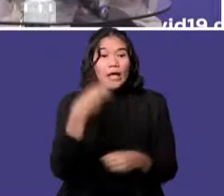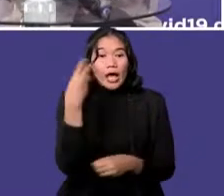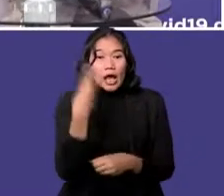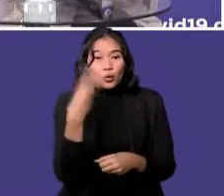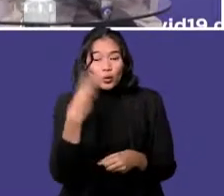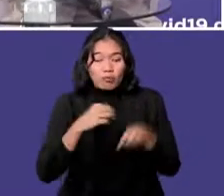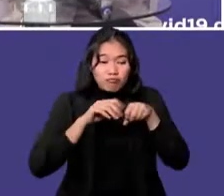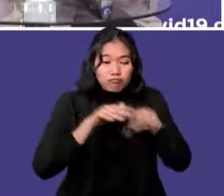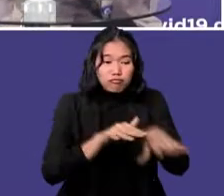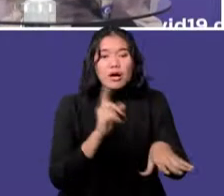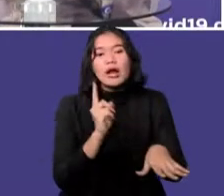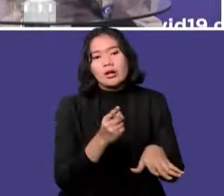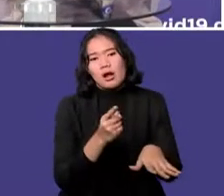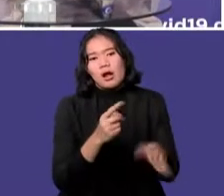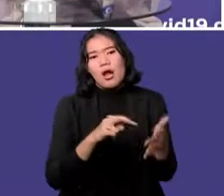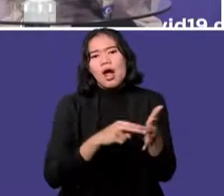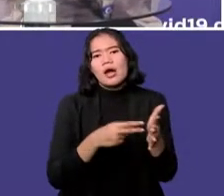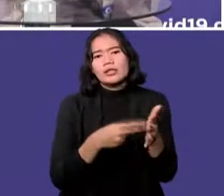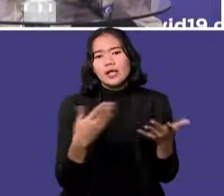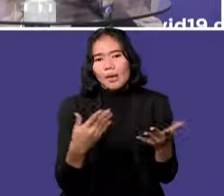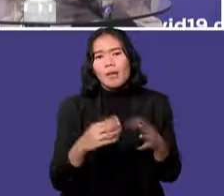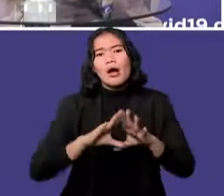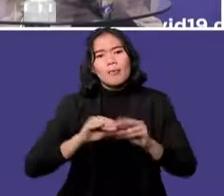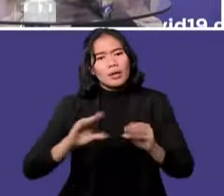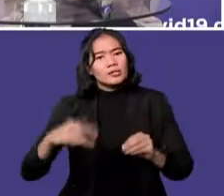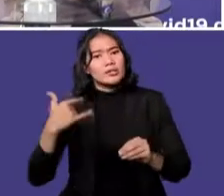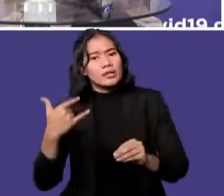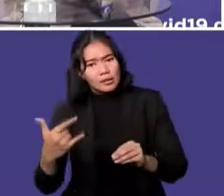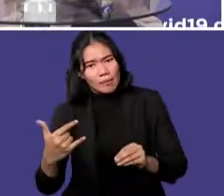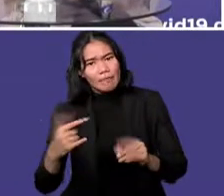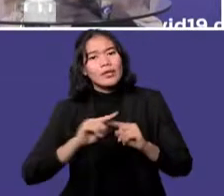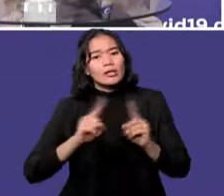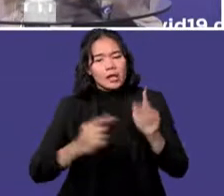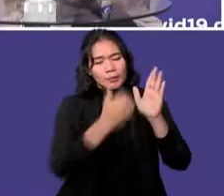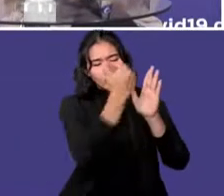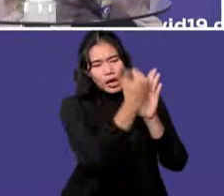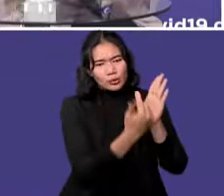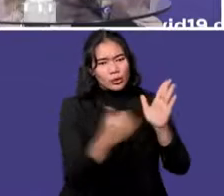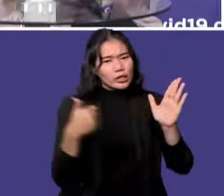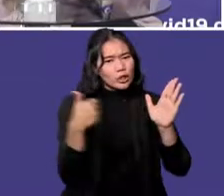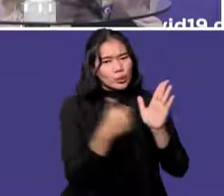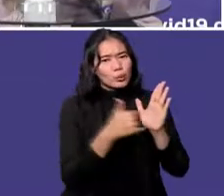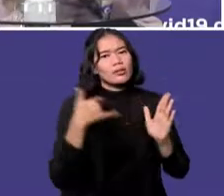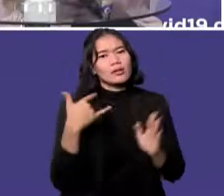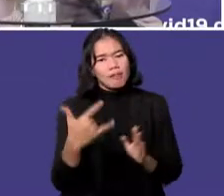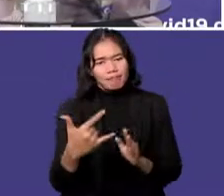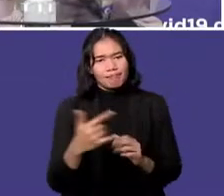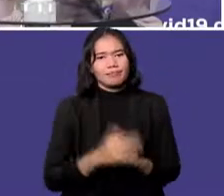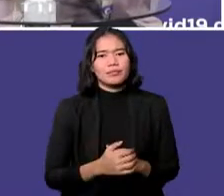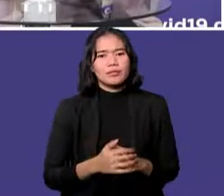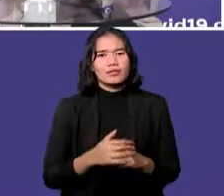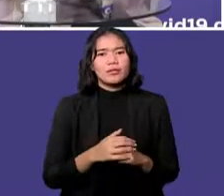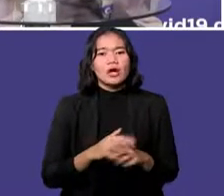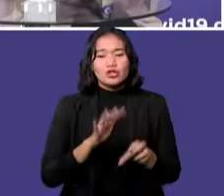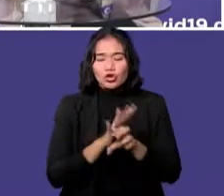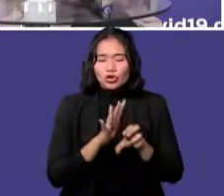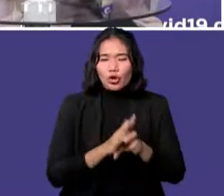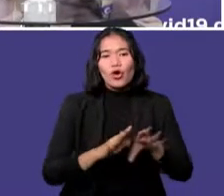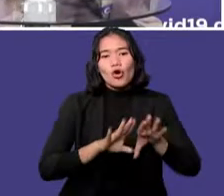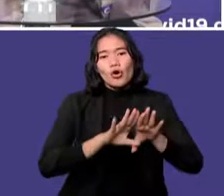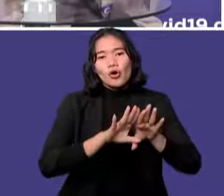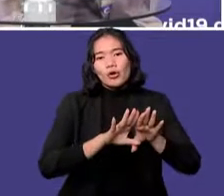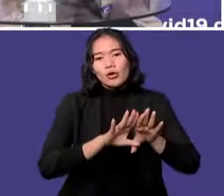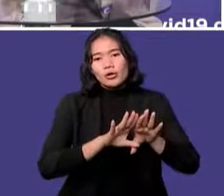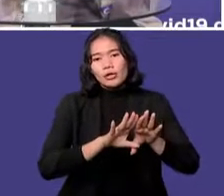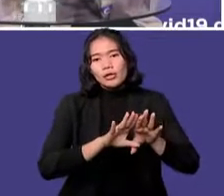ekonomi, sehingga memilih bekerja dengan memperhatikan protokol kesehatan, ya. Itu pada umumnya yang bekerja-bekerja di